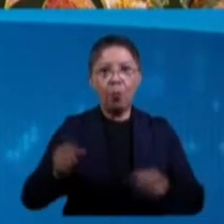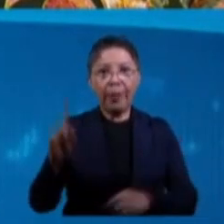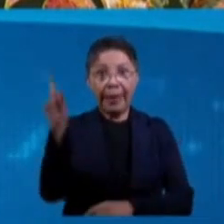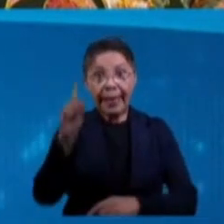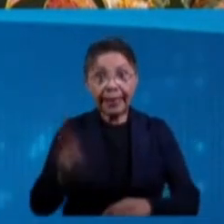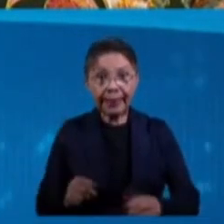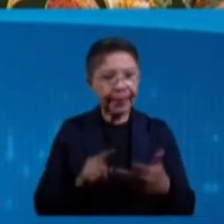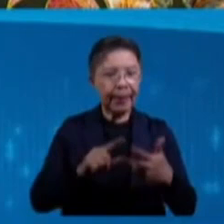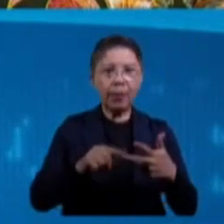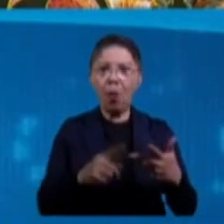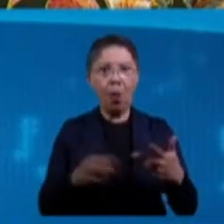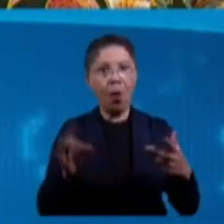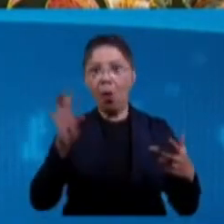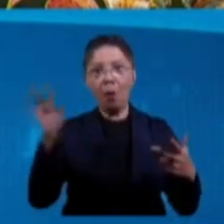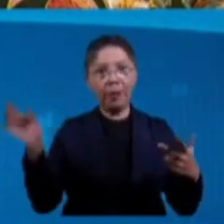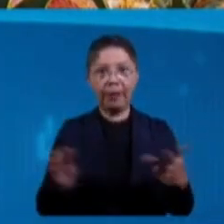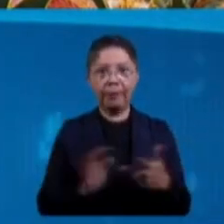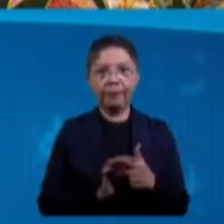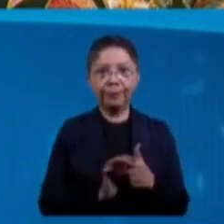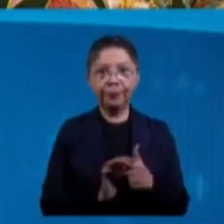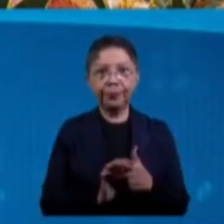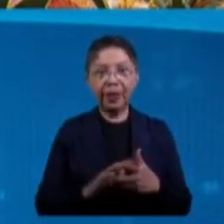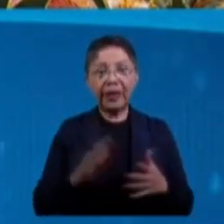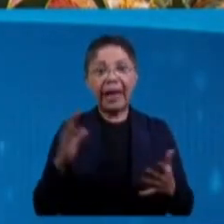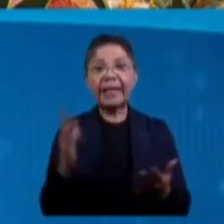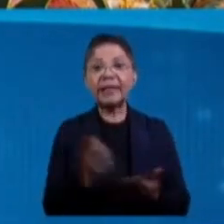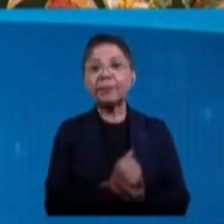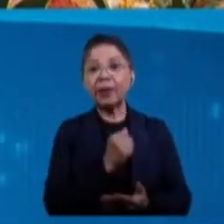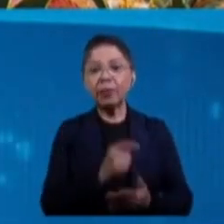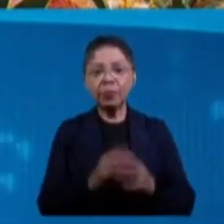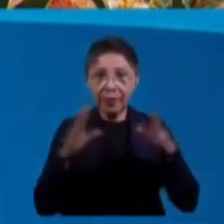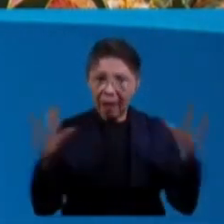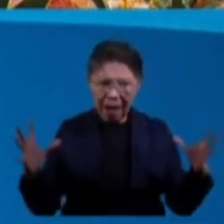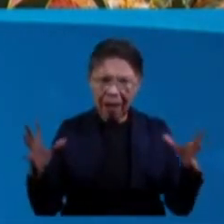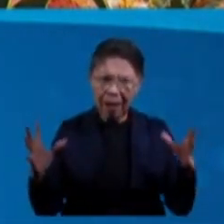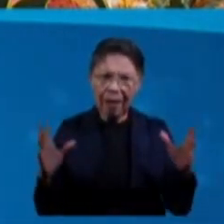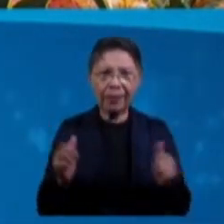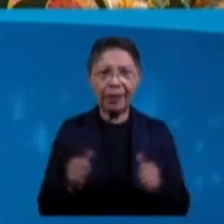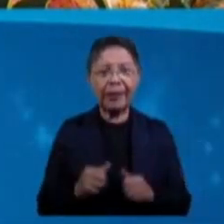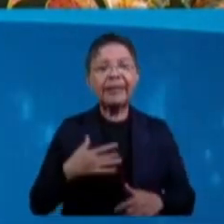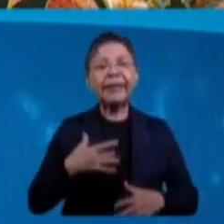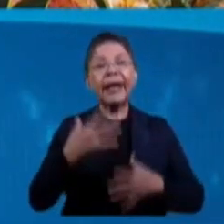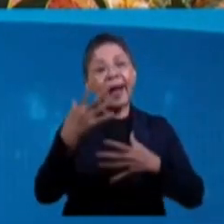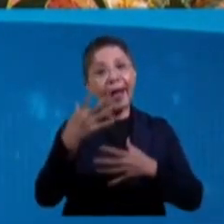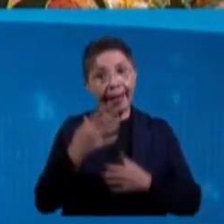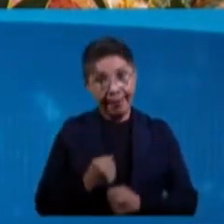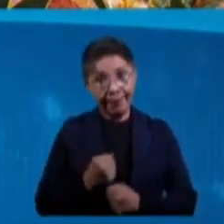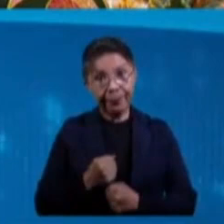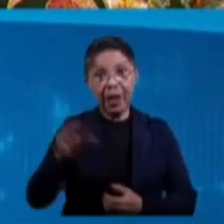lain sebagainya ya. Nah, ini kesempatannya masih besar sekali dan harapan saya ini